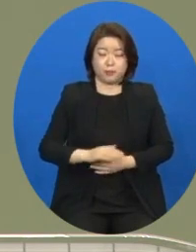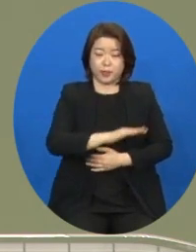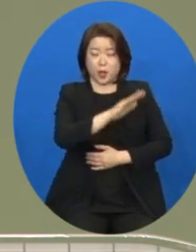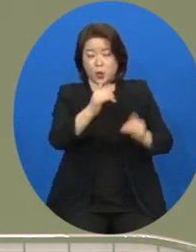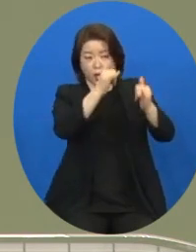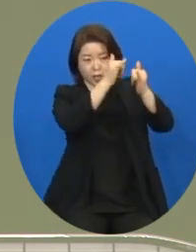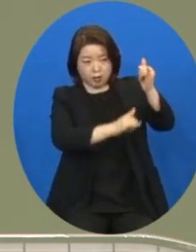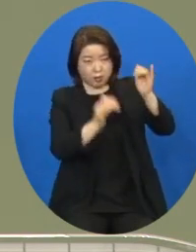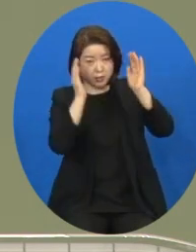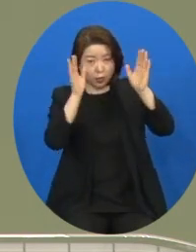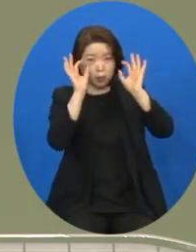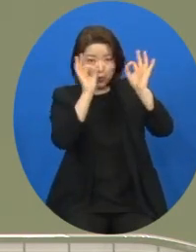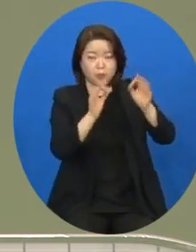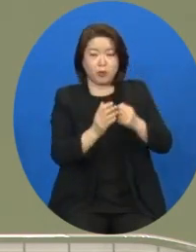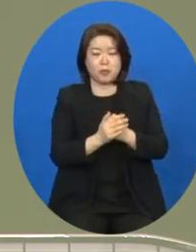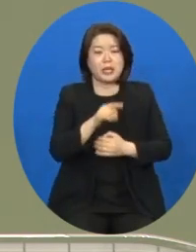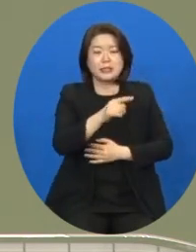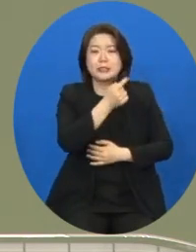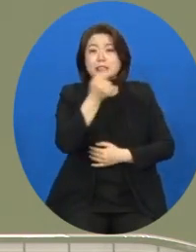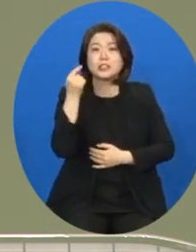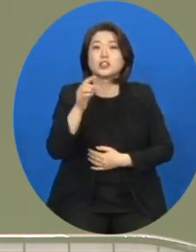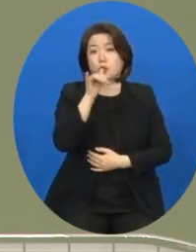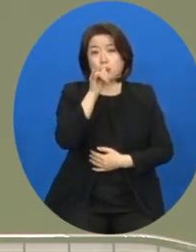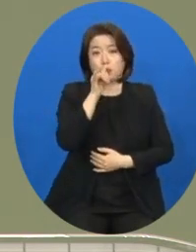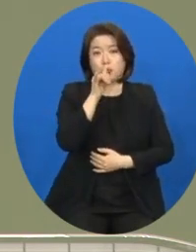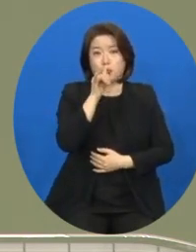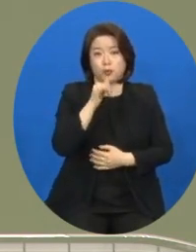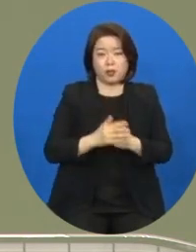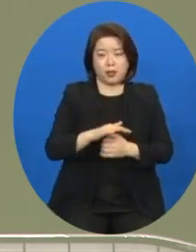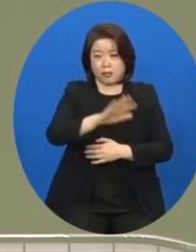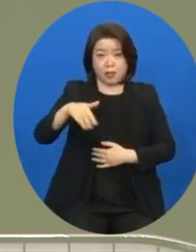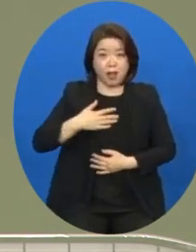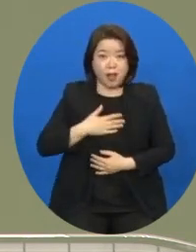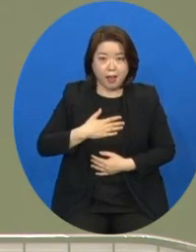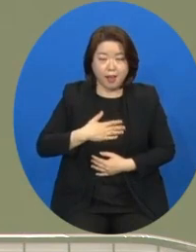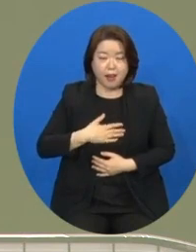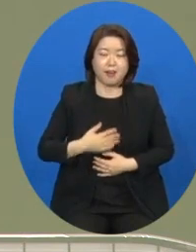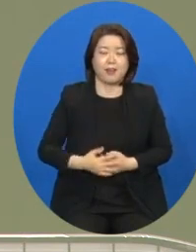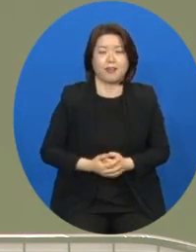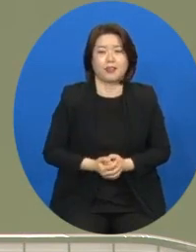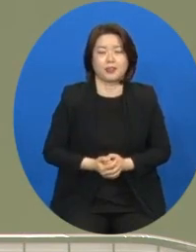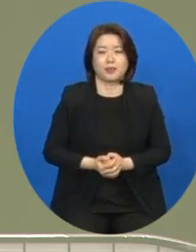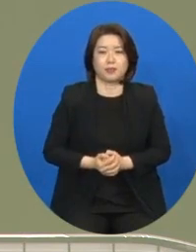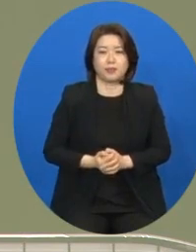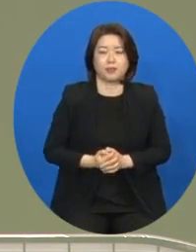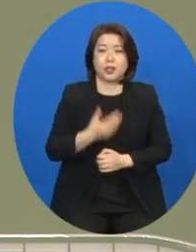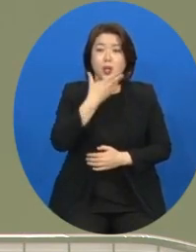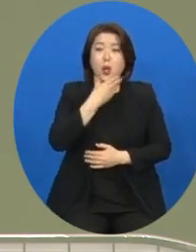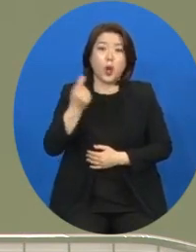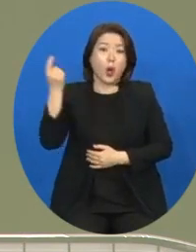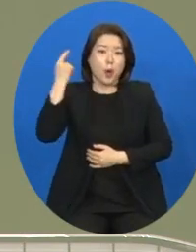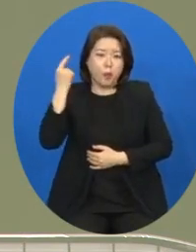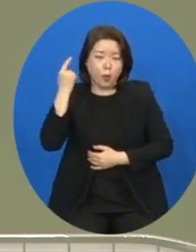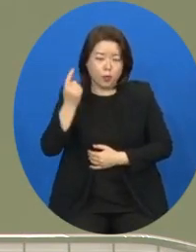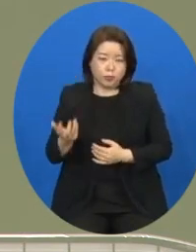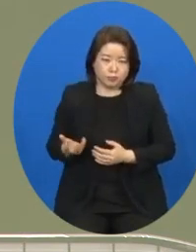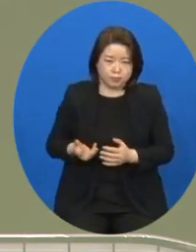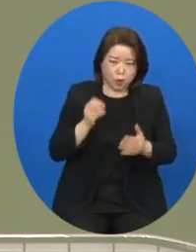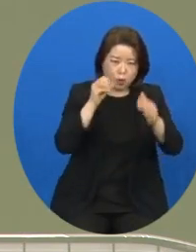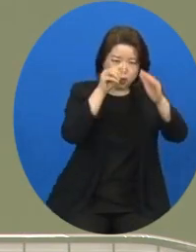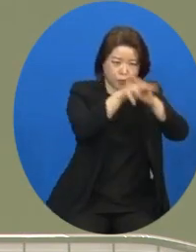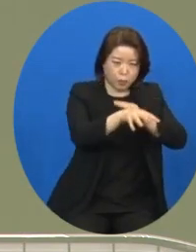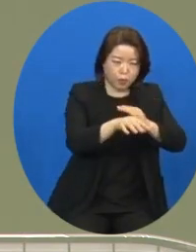보면 다 그 증거가 있음을 아는 것들입니다. 복음이 들어가는 나라와